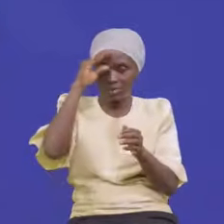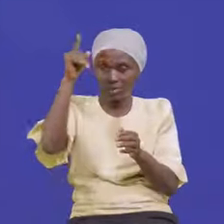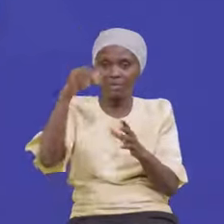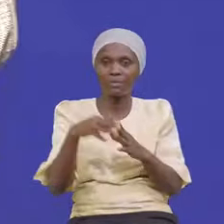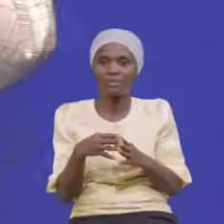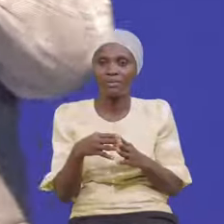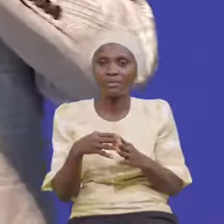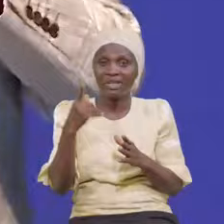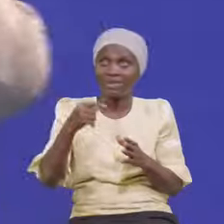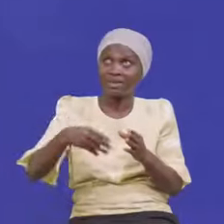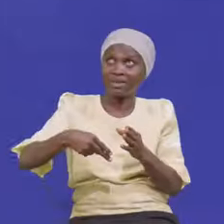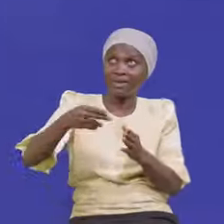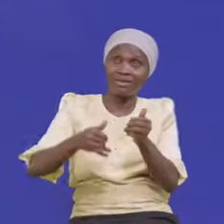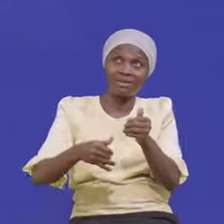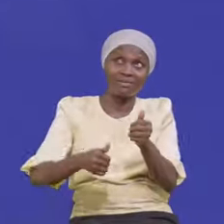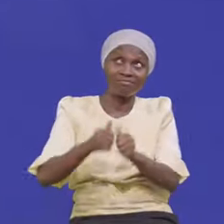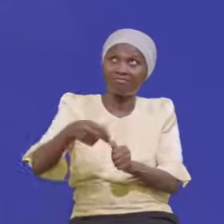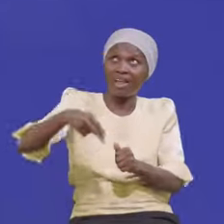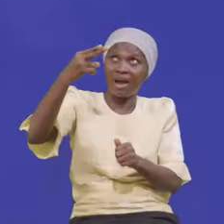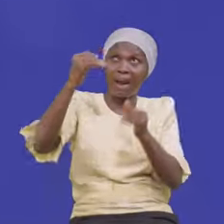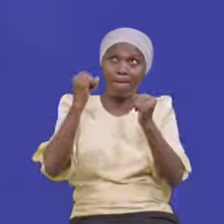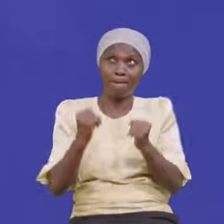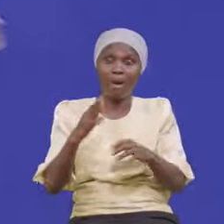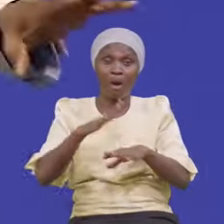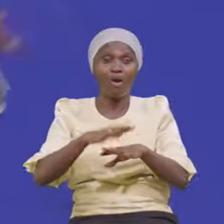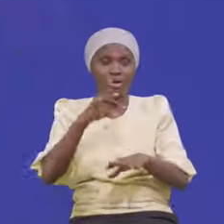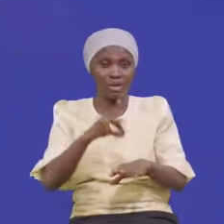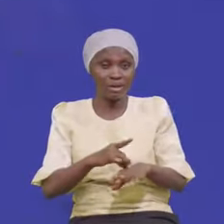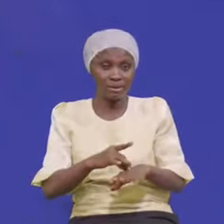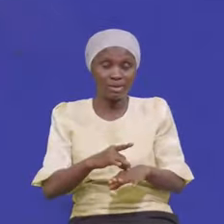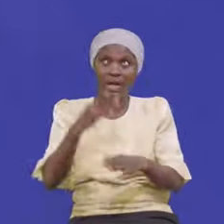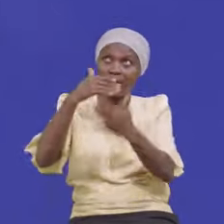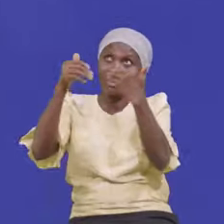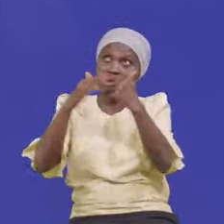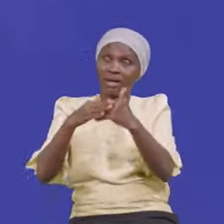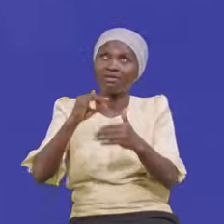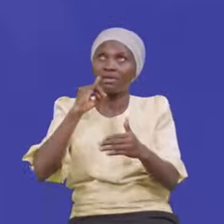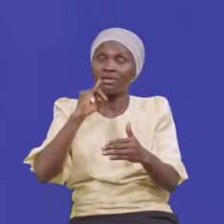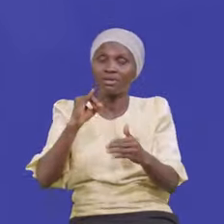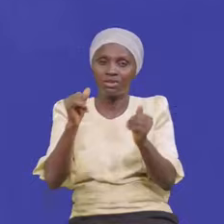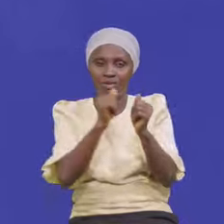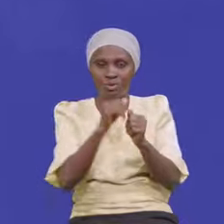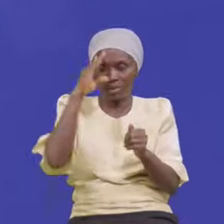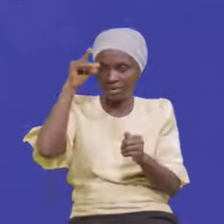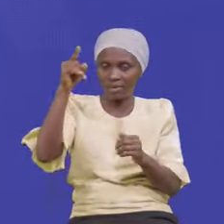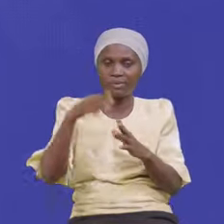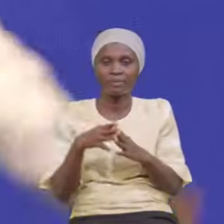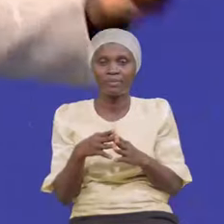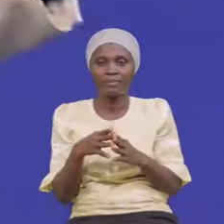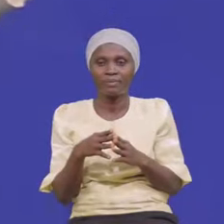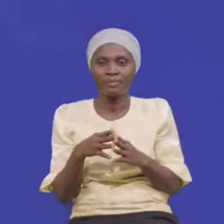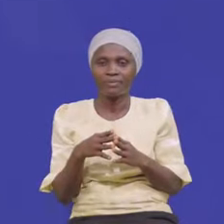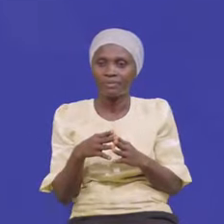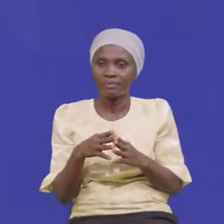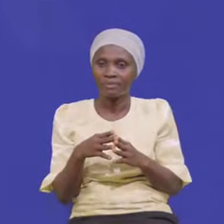The highest power on earth in heaven is with him. భూమి మీద ఉన్న అత్యున్నతమైన పరసంబంధమైన